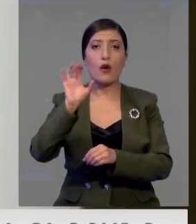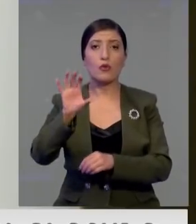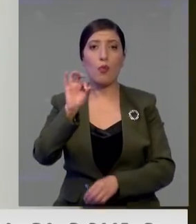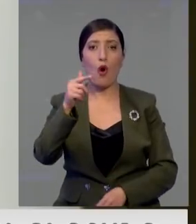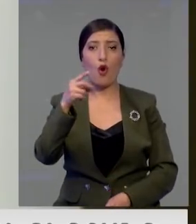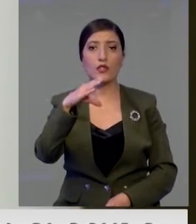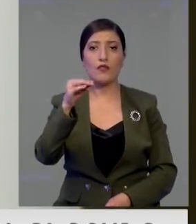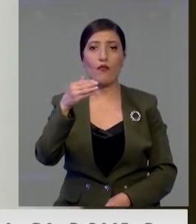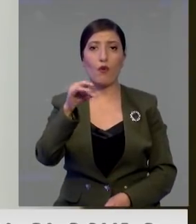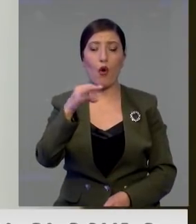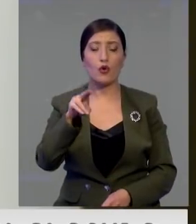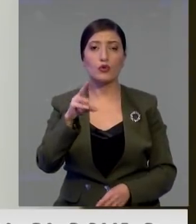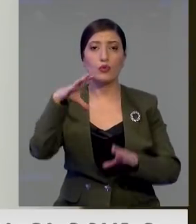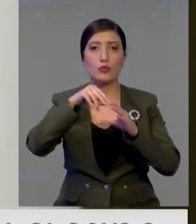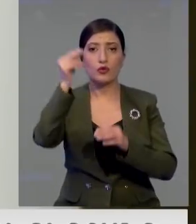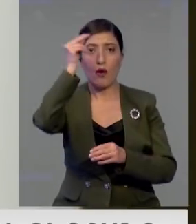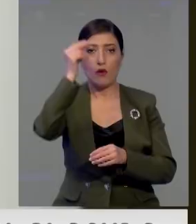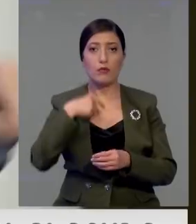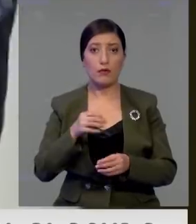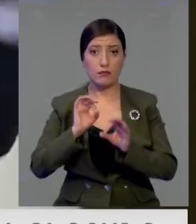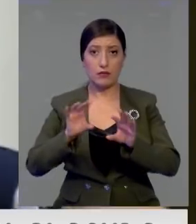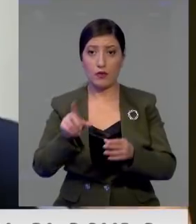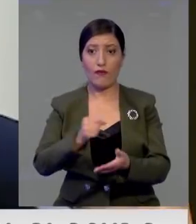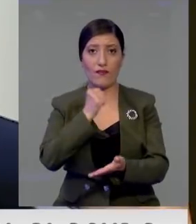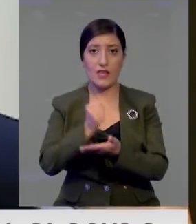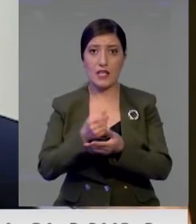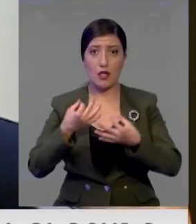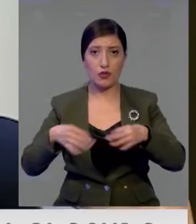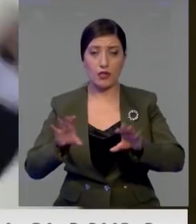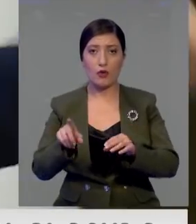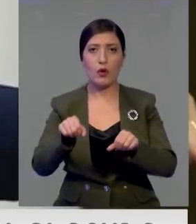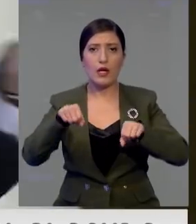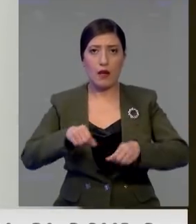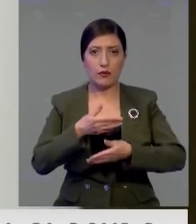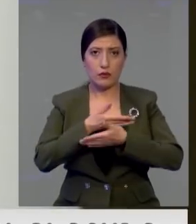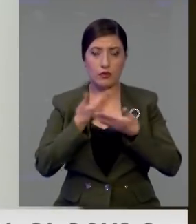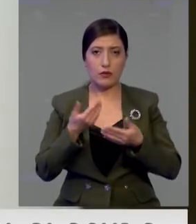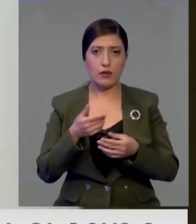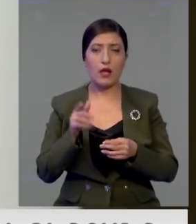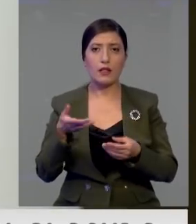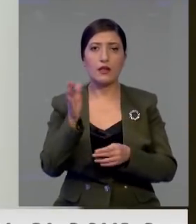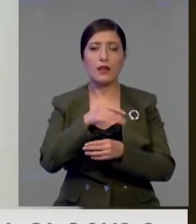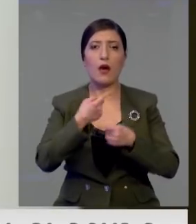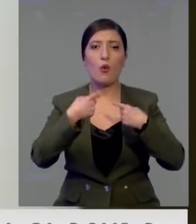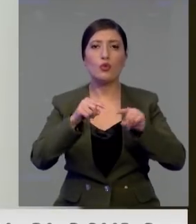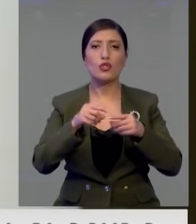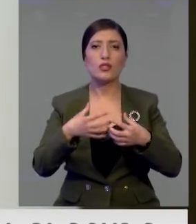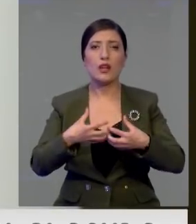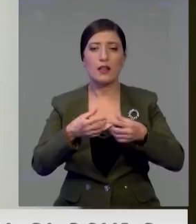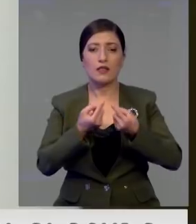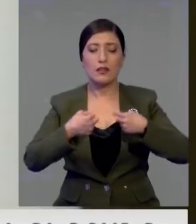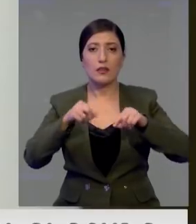չէ, դու իրավունք չունես։ Վիզան արգել ենք, ասենք, նստի ստեղ, գնա կիբերնետիկայի ֆակուլտետում սովորի հայ